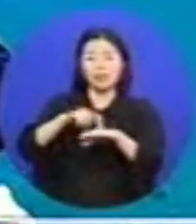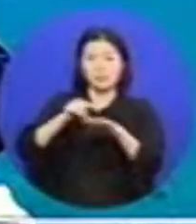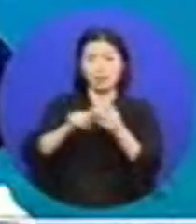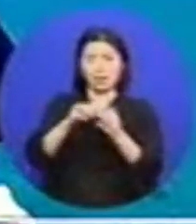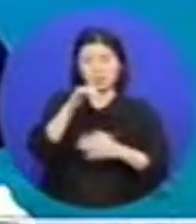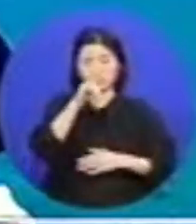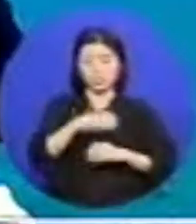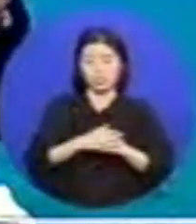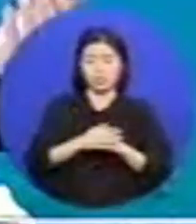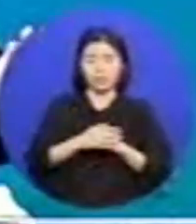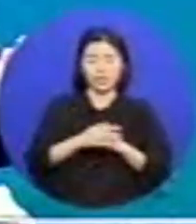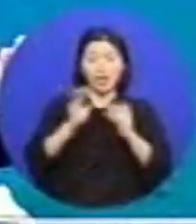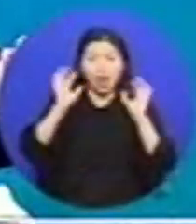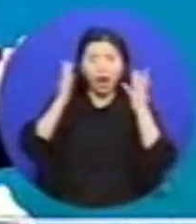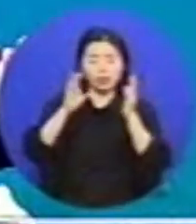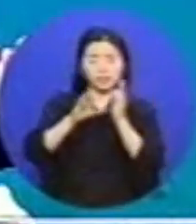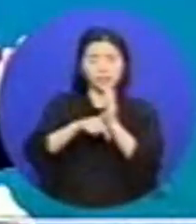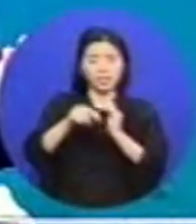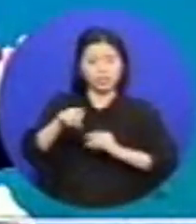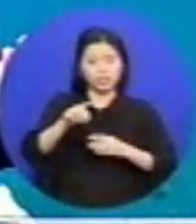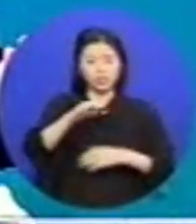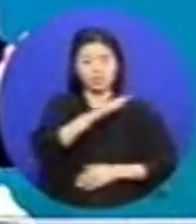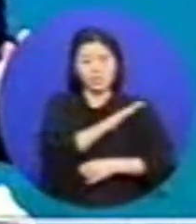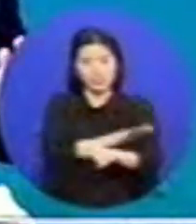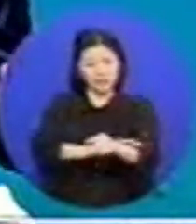딸들이 어릴 때 그것을 제대로 가르쳤을까?